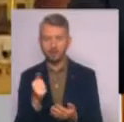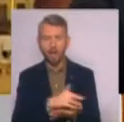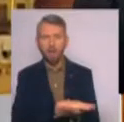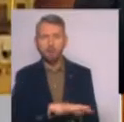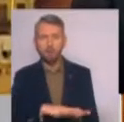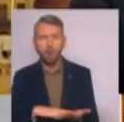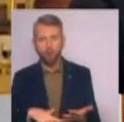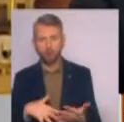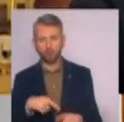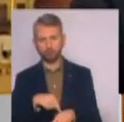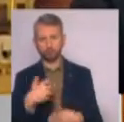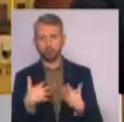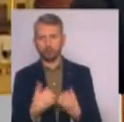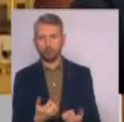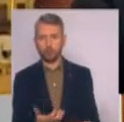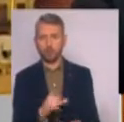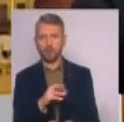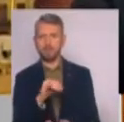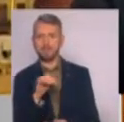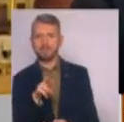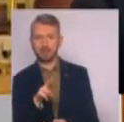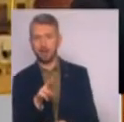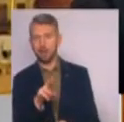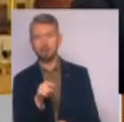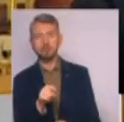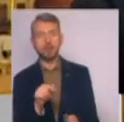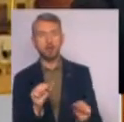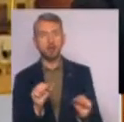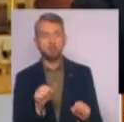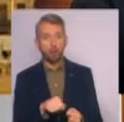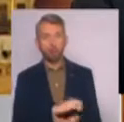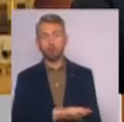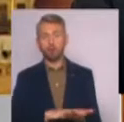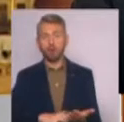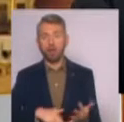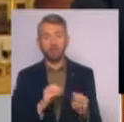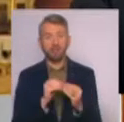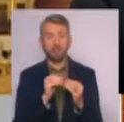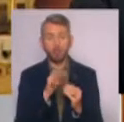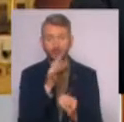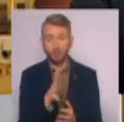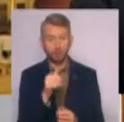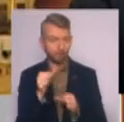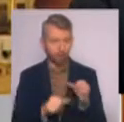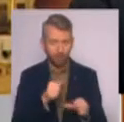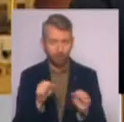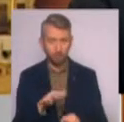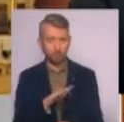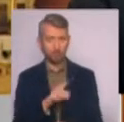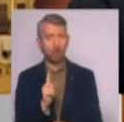ремісії, вибачаюсь. Пролонгованої ремісії, яка може протікати десятки років, роками.